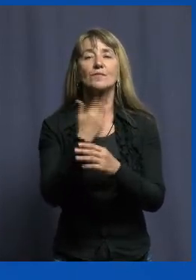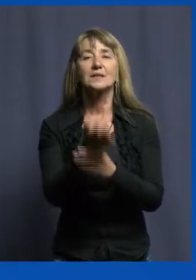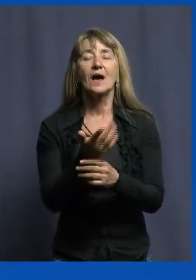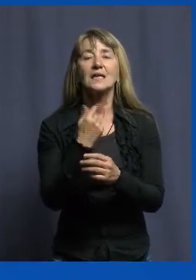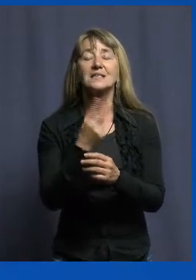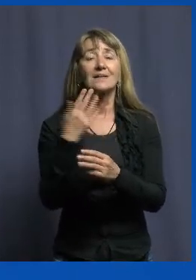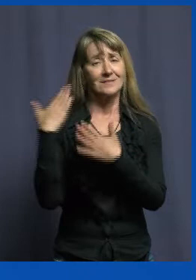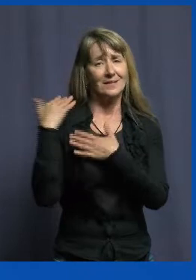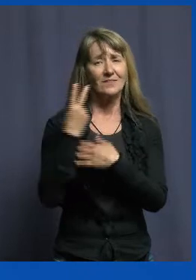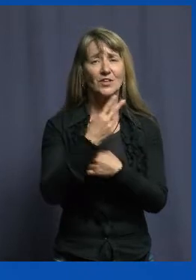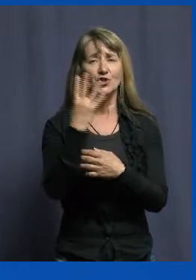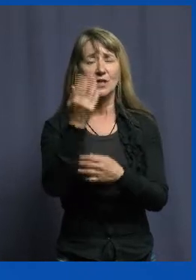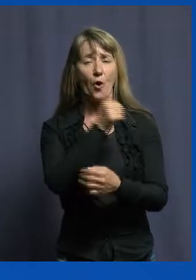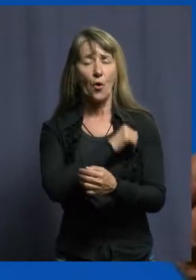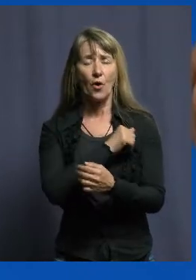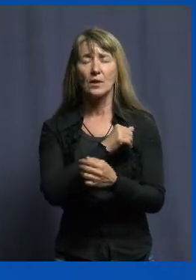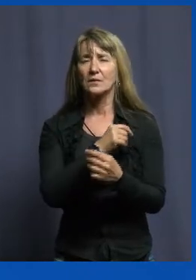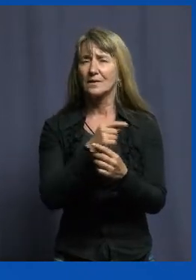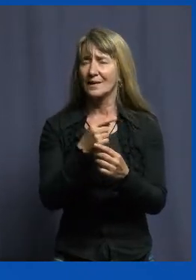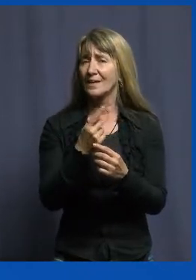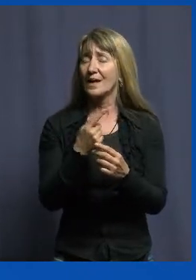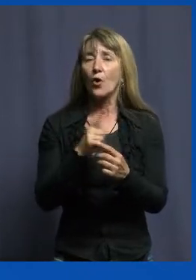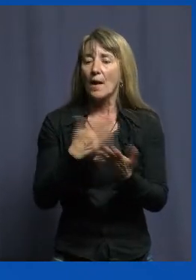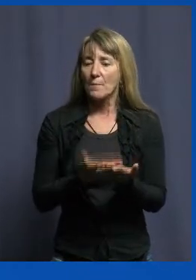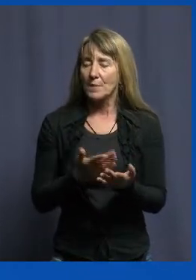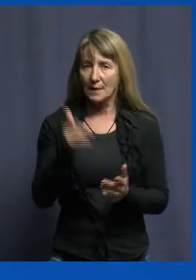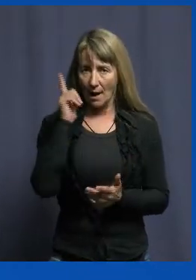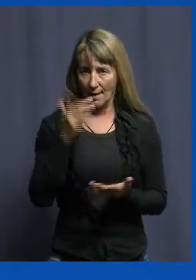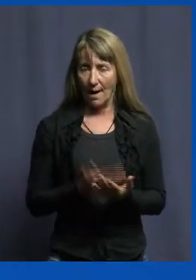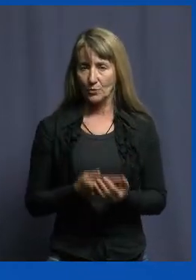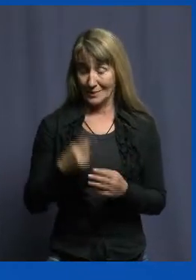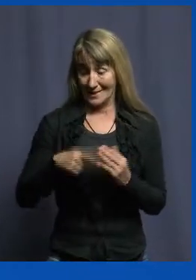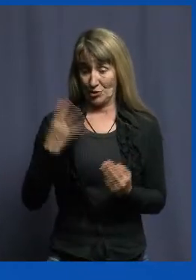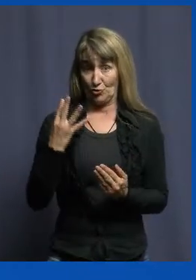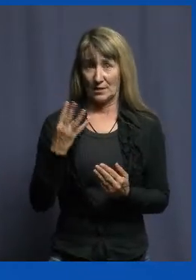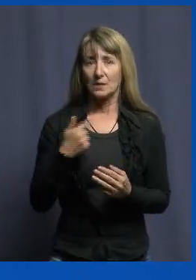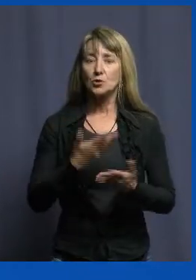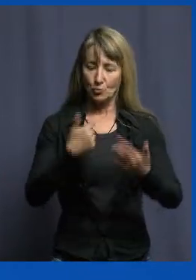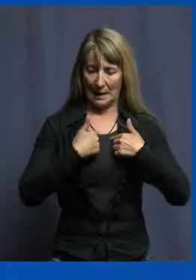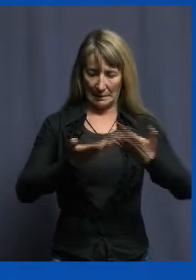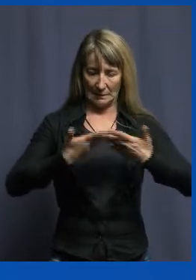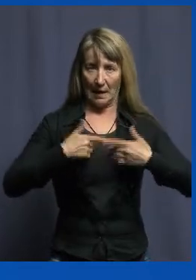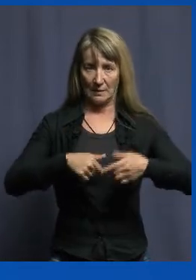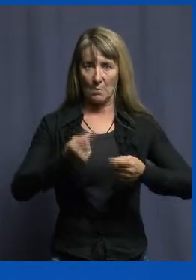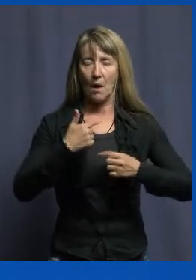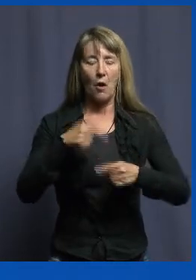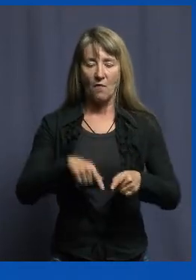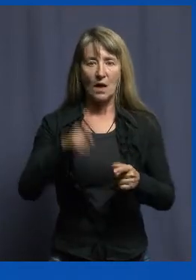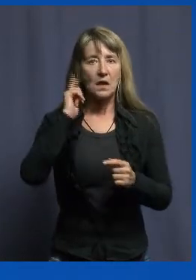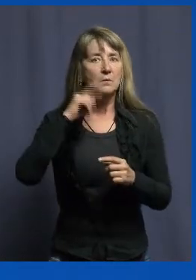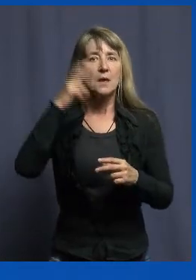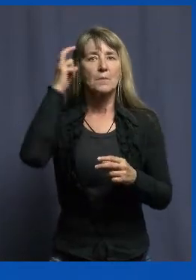zadnje 4 godine gradu, novca koje ne pripada gradu, da su meni dali te pare, ovaj grad, ne bi mogli da poznate kako